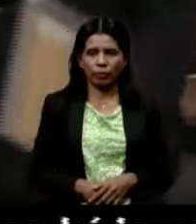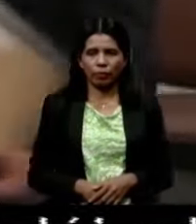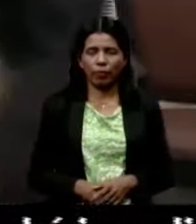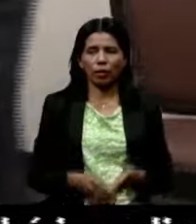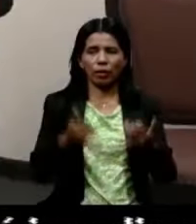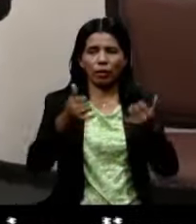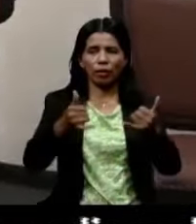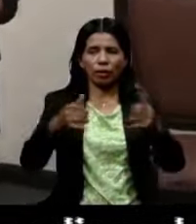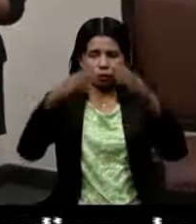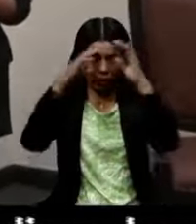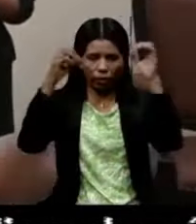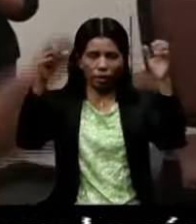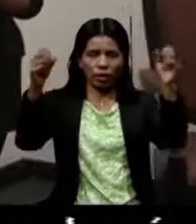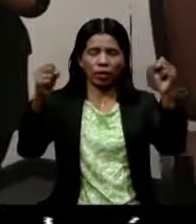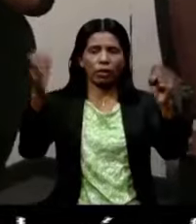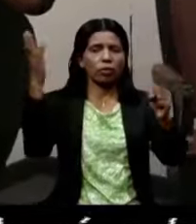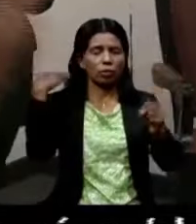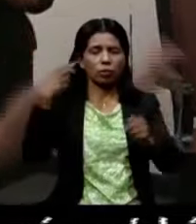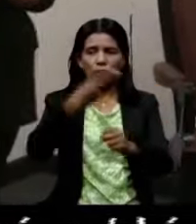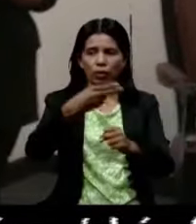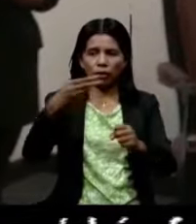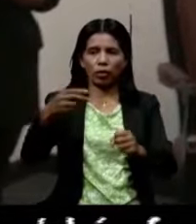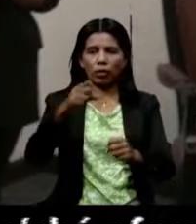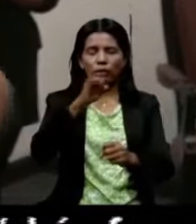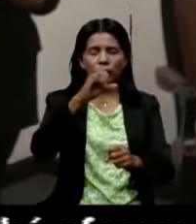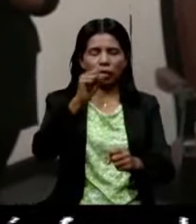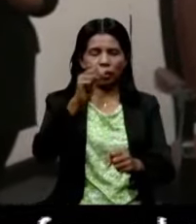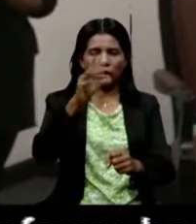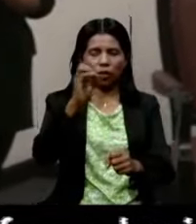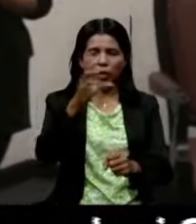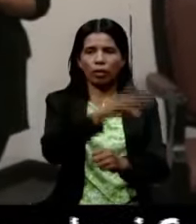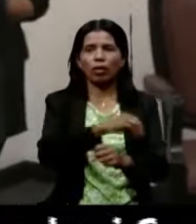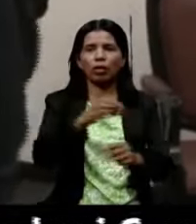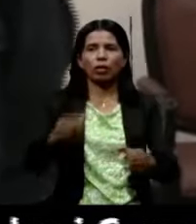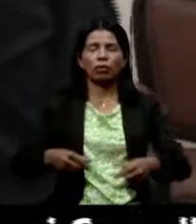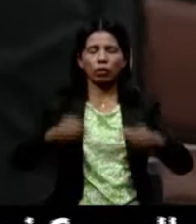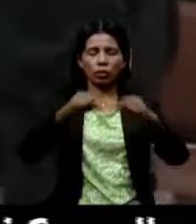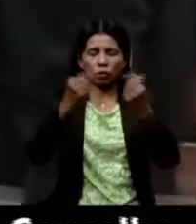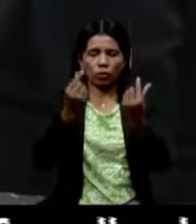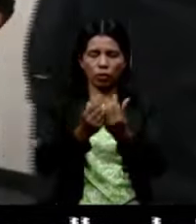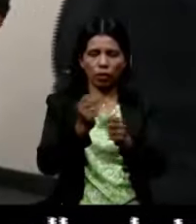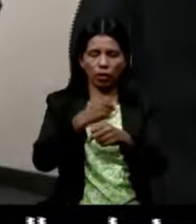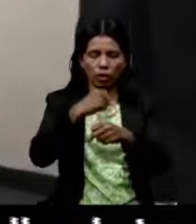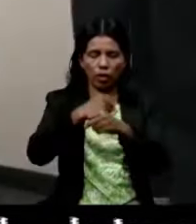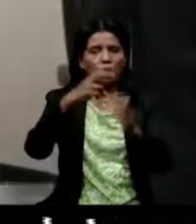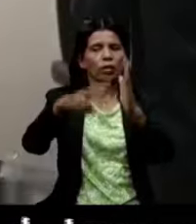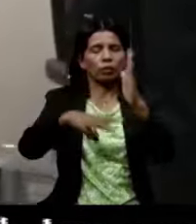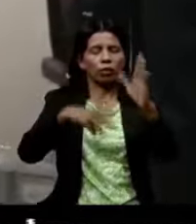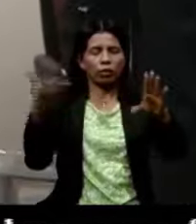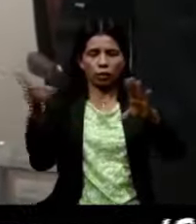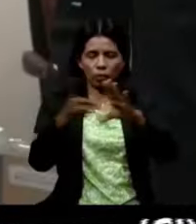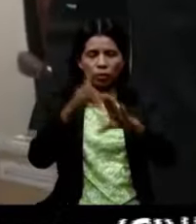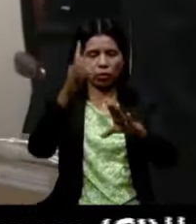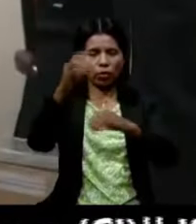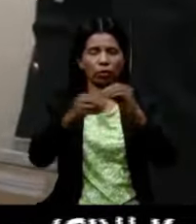Dadaung ne Ex-Presidente Republik Indonesia Susilo Bambang Yudhoyono formau na ekipa ho di produs filme dokumentari ida